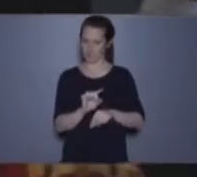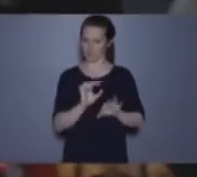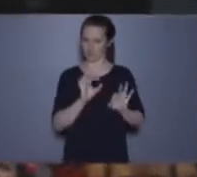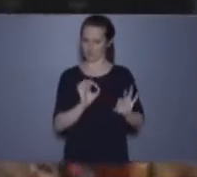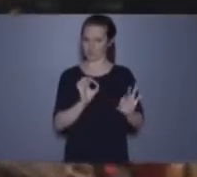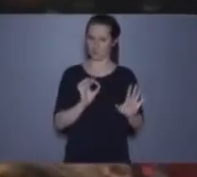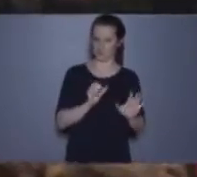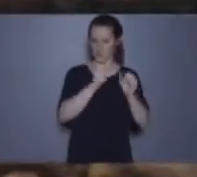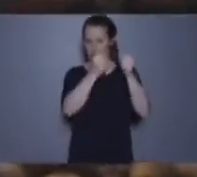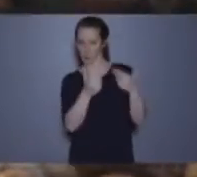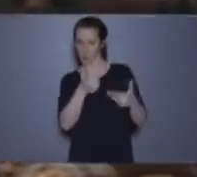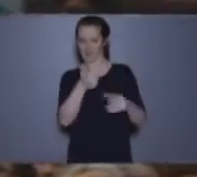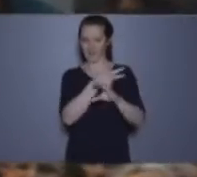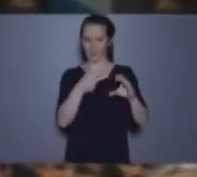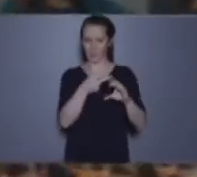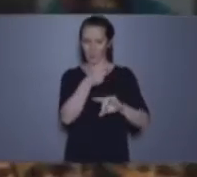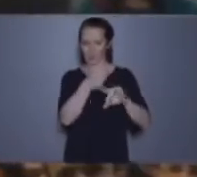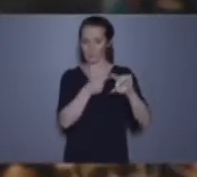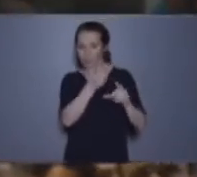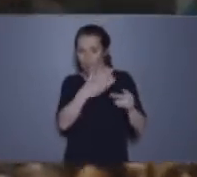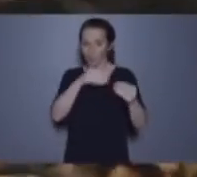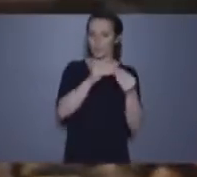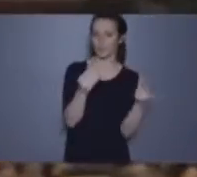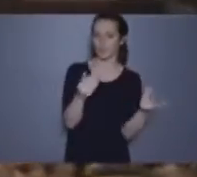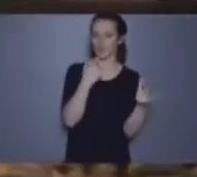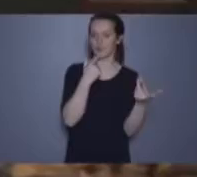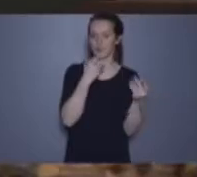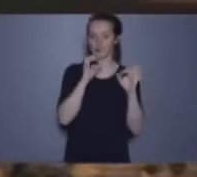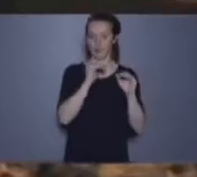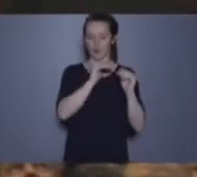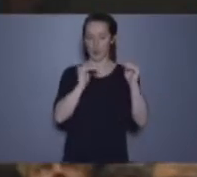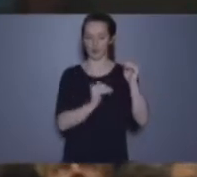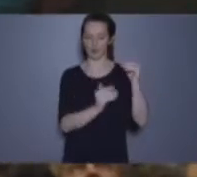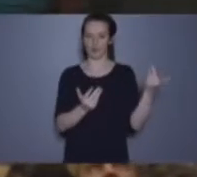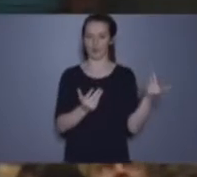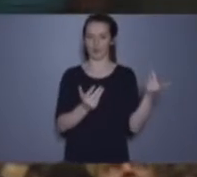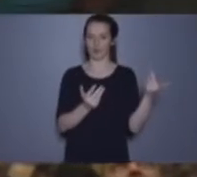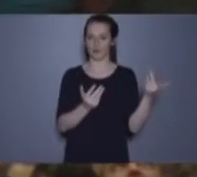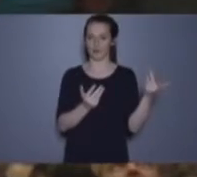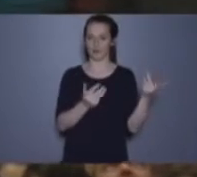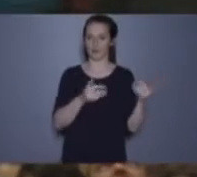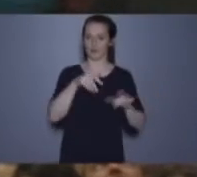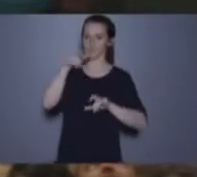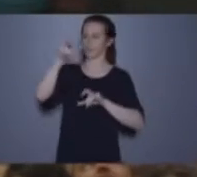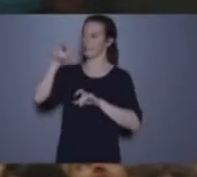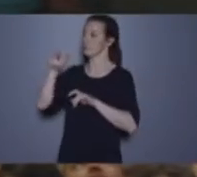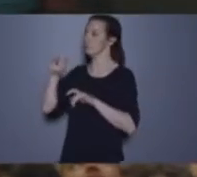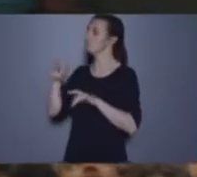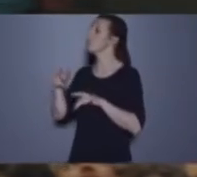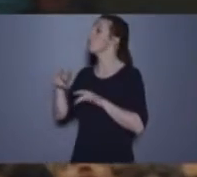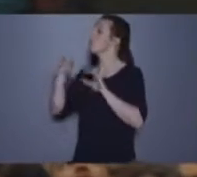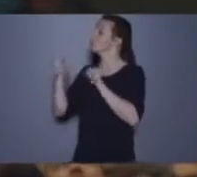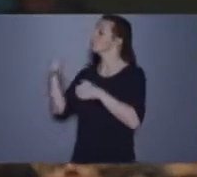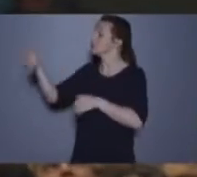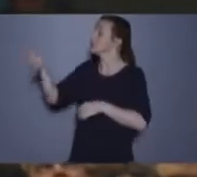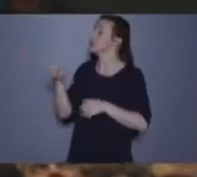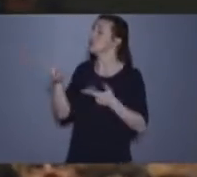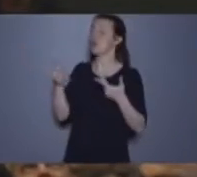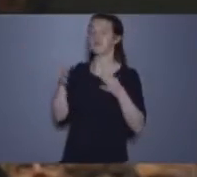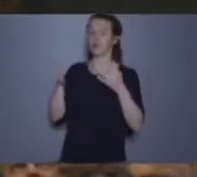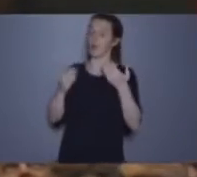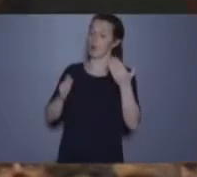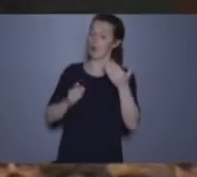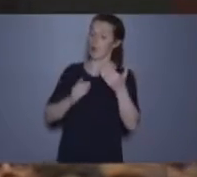1,5 euro de plus d'activité. C'est-à-dire que j'ai pris en dessous. Personne ne peut venir me dire que le projet de budget et de